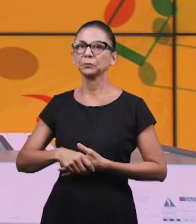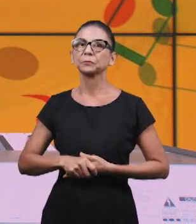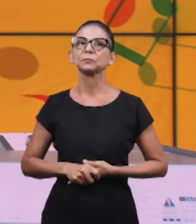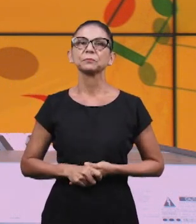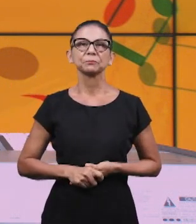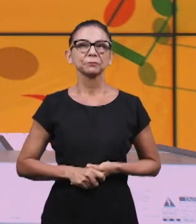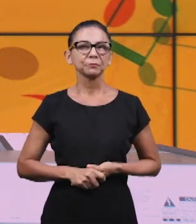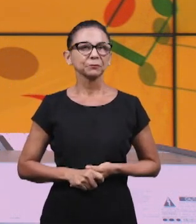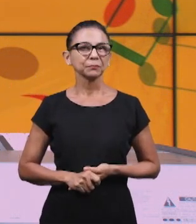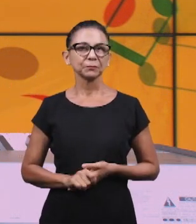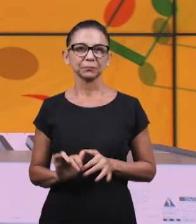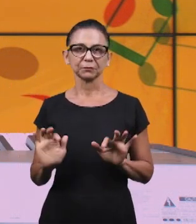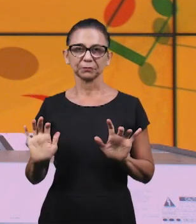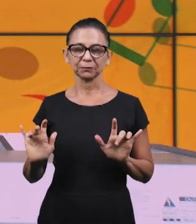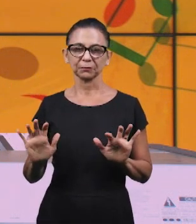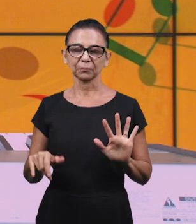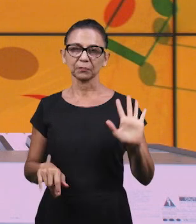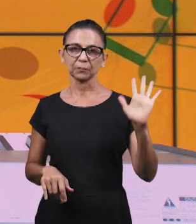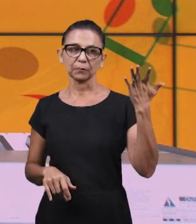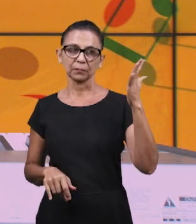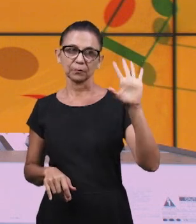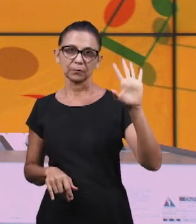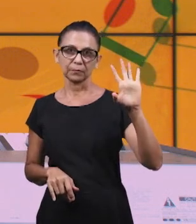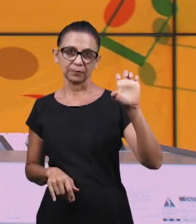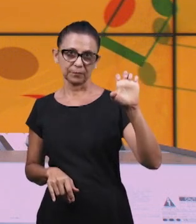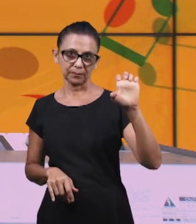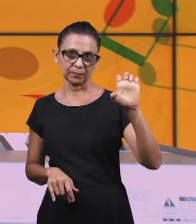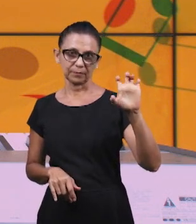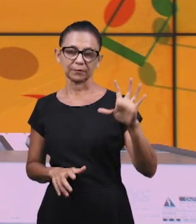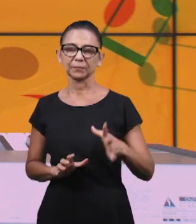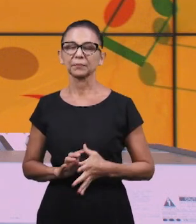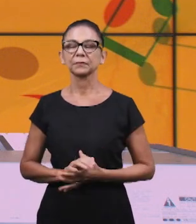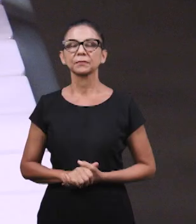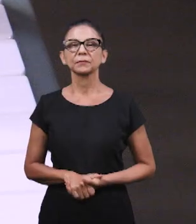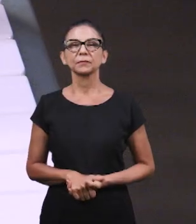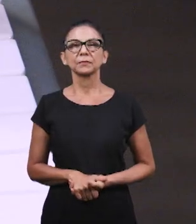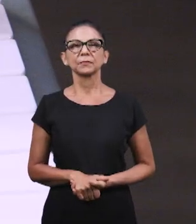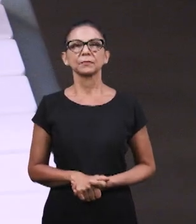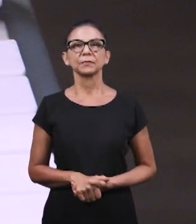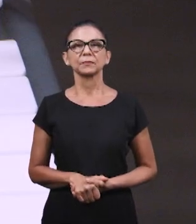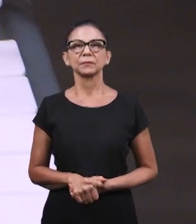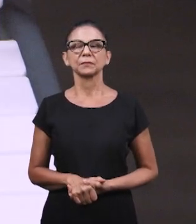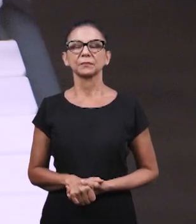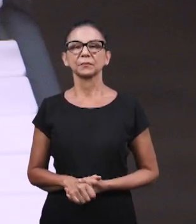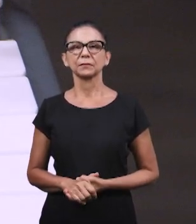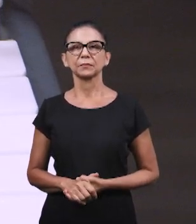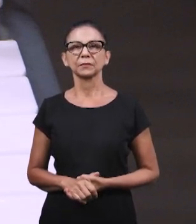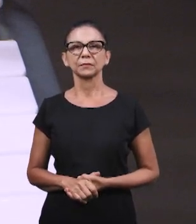note de la gamme de La. Maintenant, nous allons faire avec la main gauche.